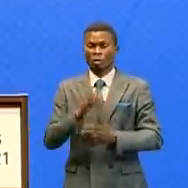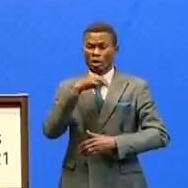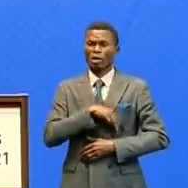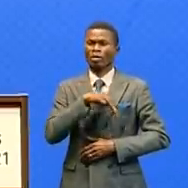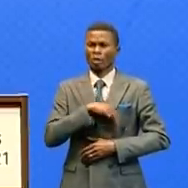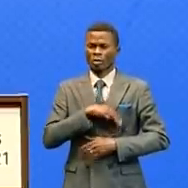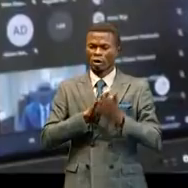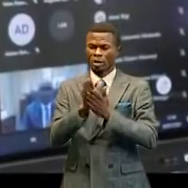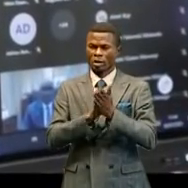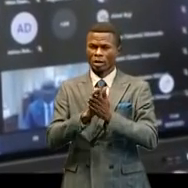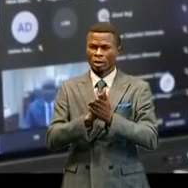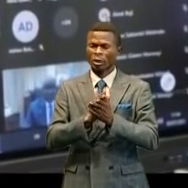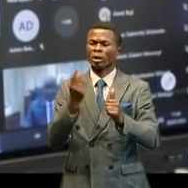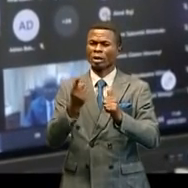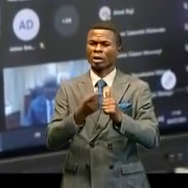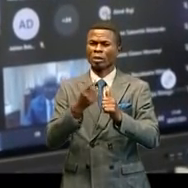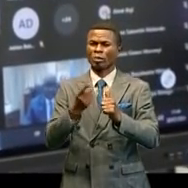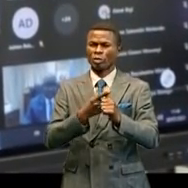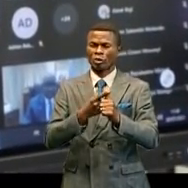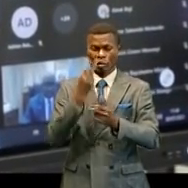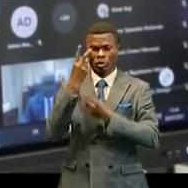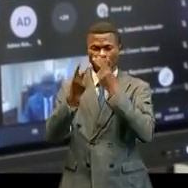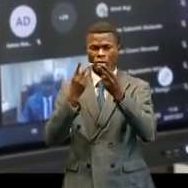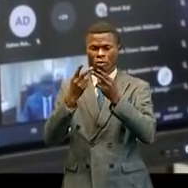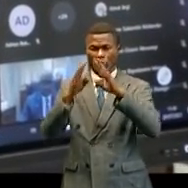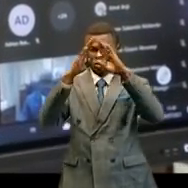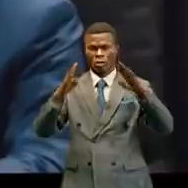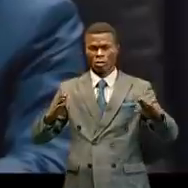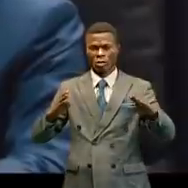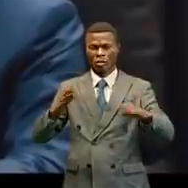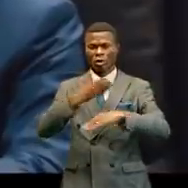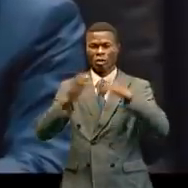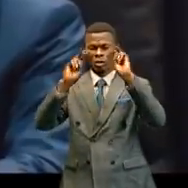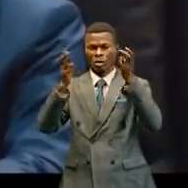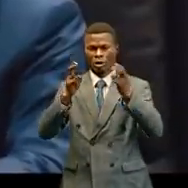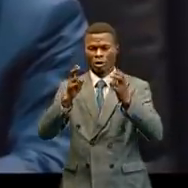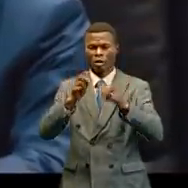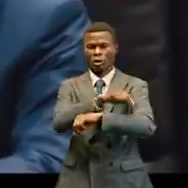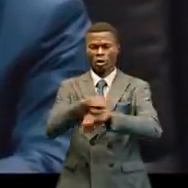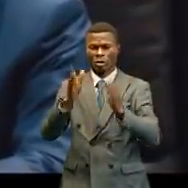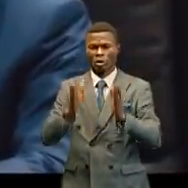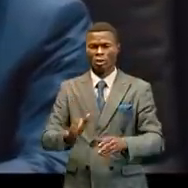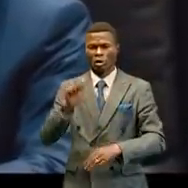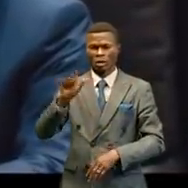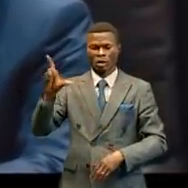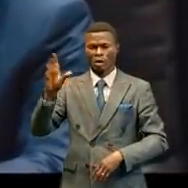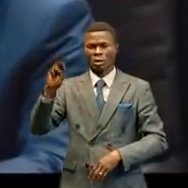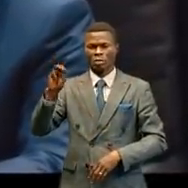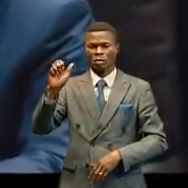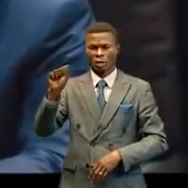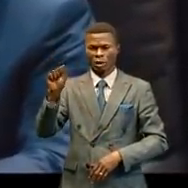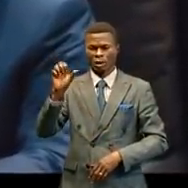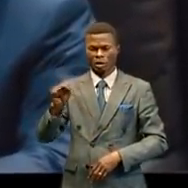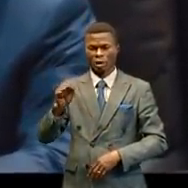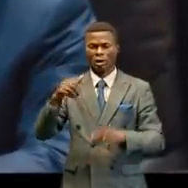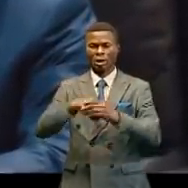a porté essentiellement sur la visite du chantier de la cité administrative de Almas, sa capitale,